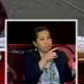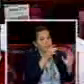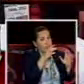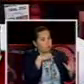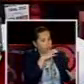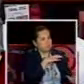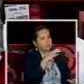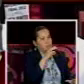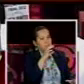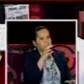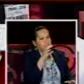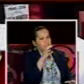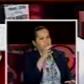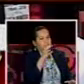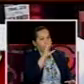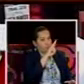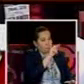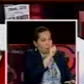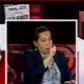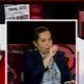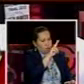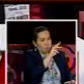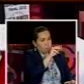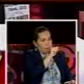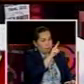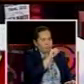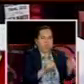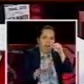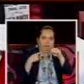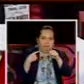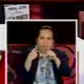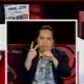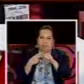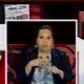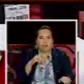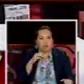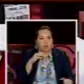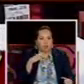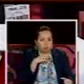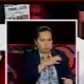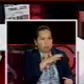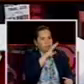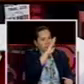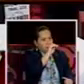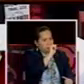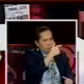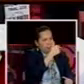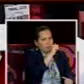ho, sigurado ko ho, malaking tao ho yun. Nandun siya. Si Arlene J. Bagaw, nandun. Nandun ho?